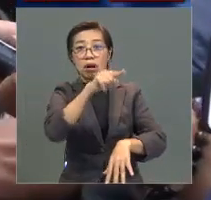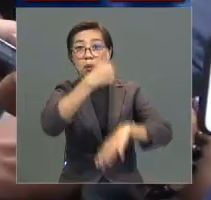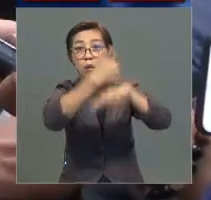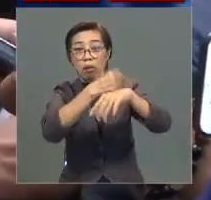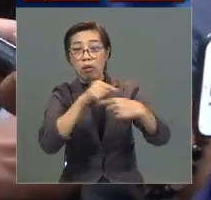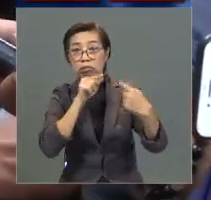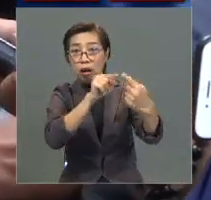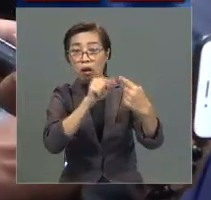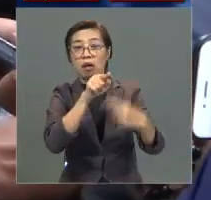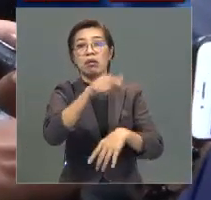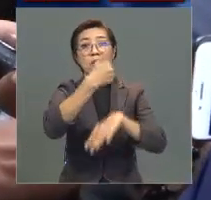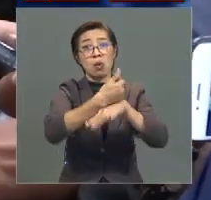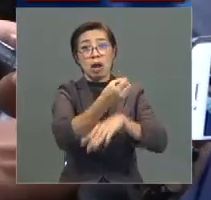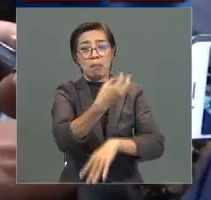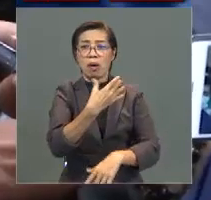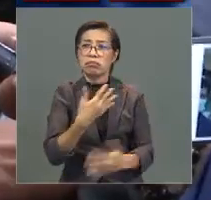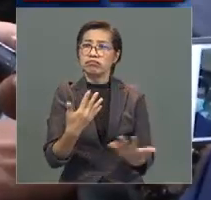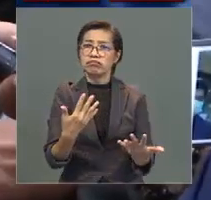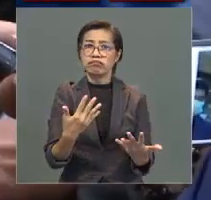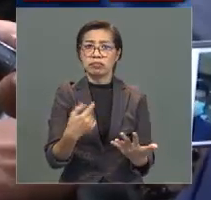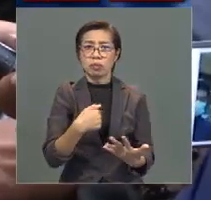บอกว่าท่าน